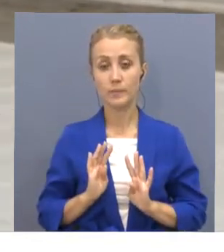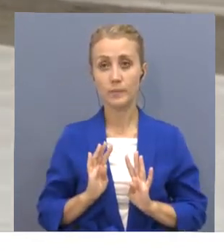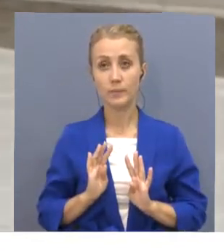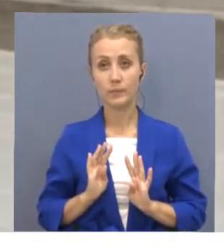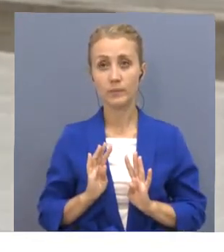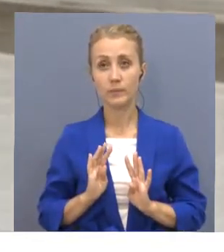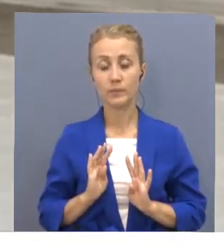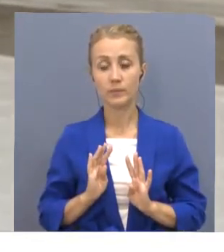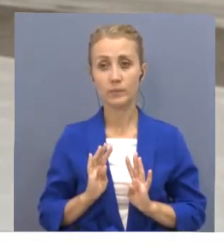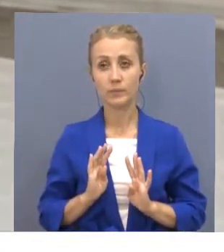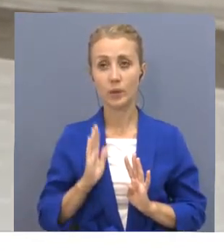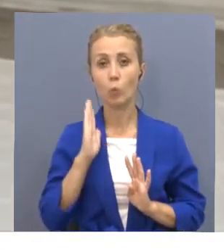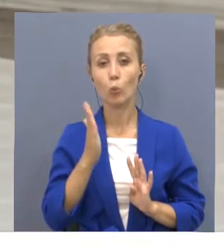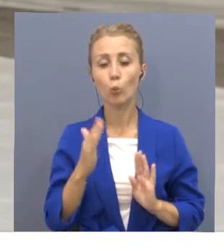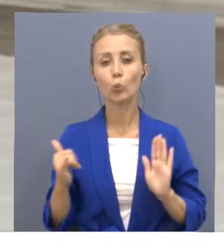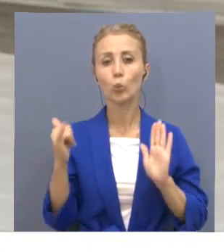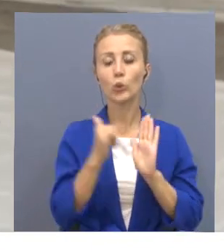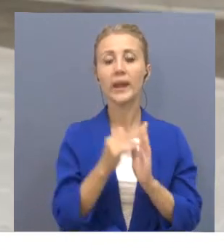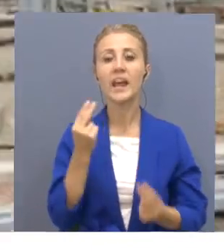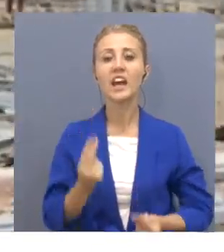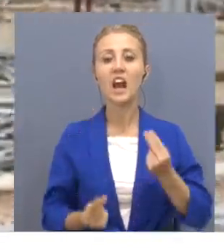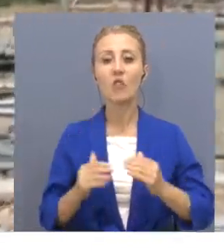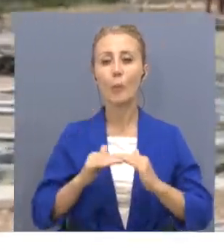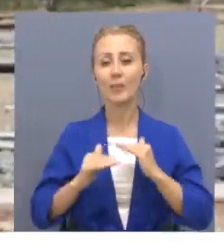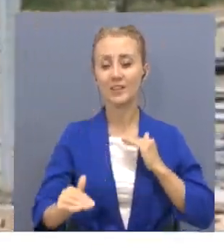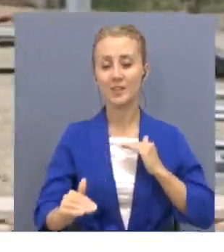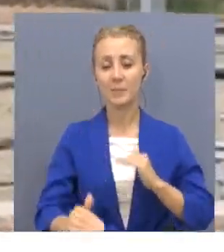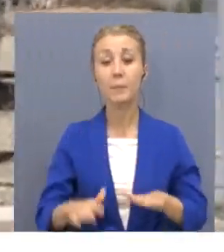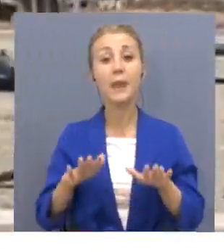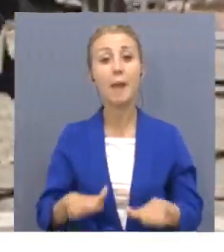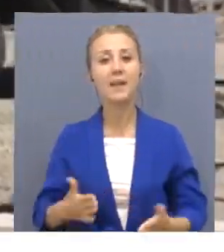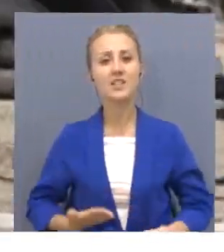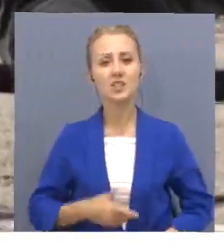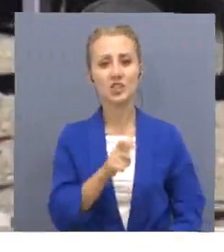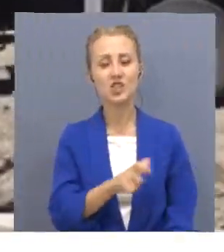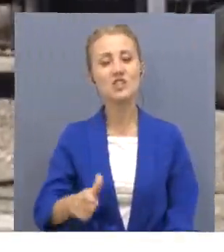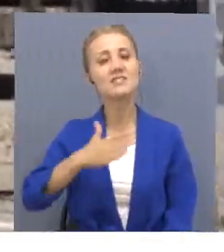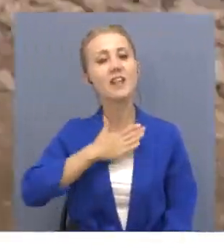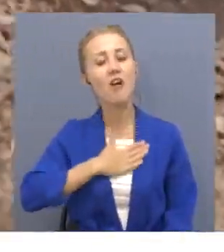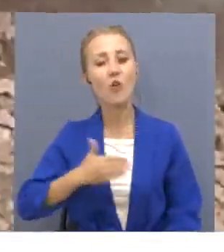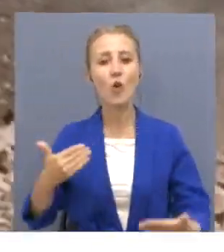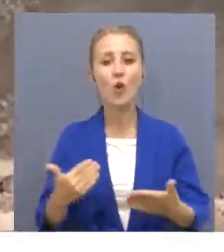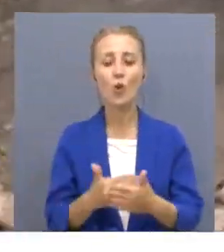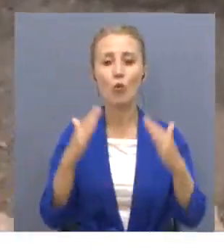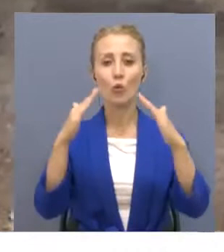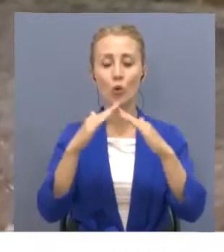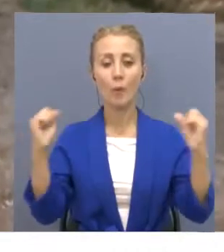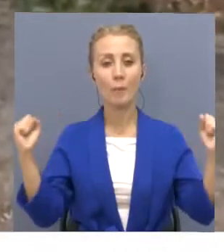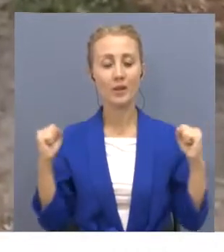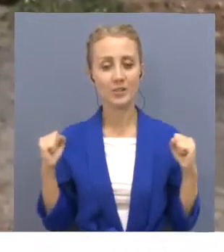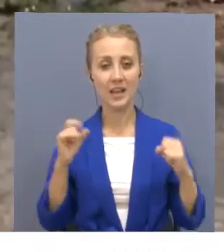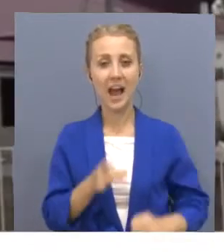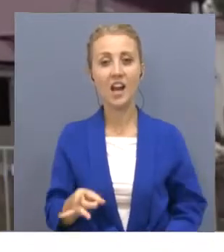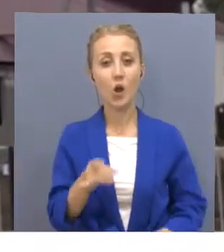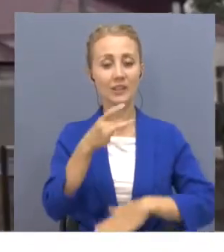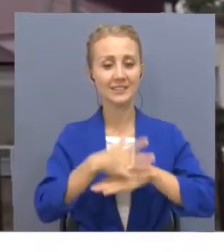этого будет установка игровой площадки. Местные жители очень довольны возведением нового спортивного объекта в райцентре. Они